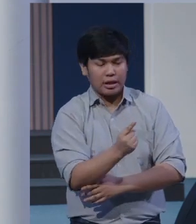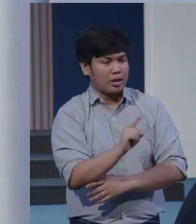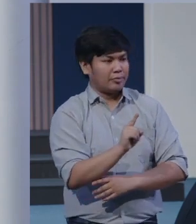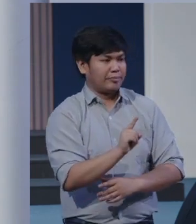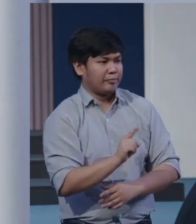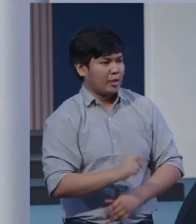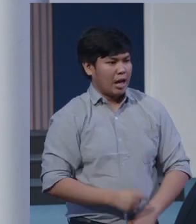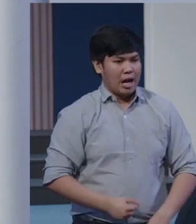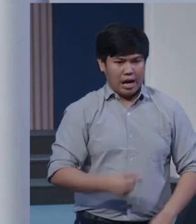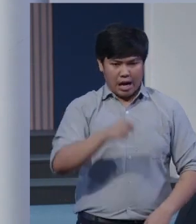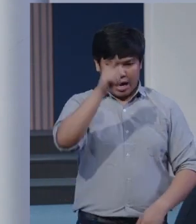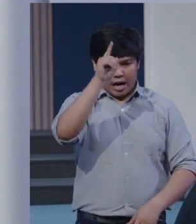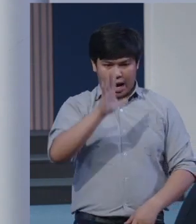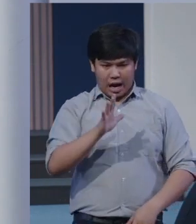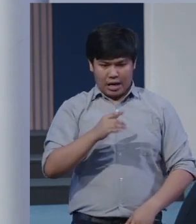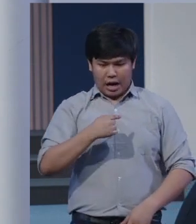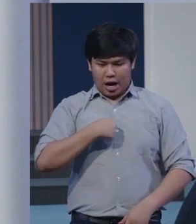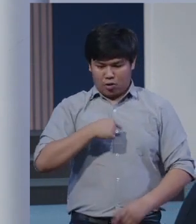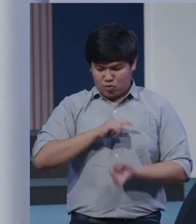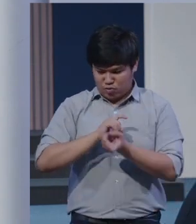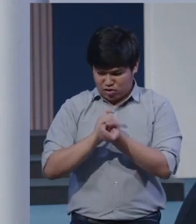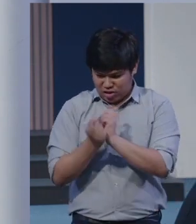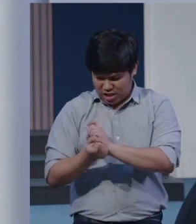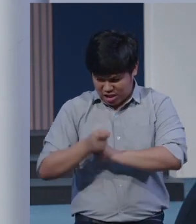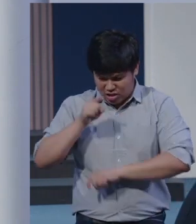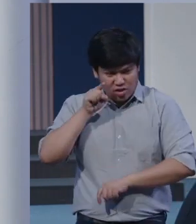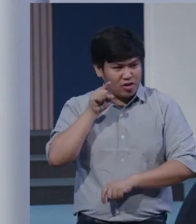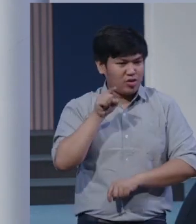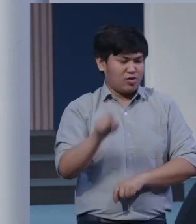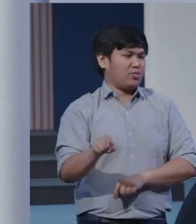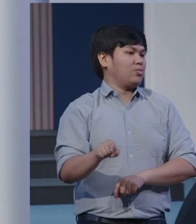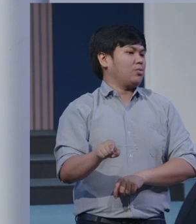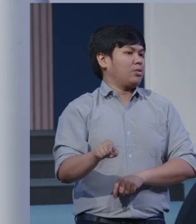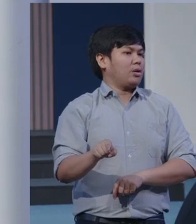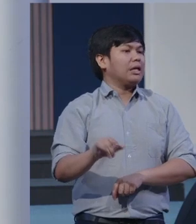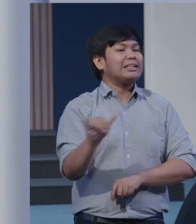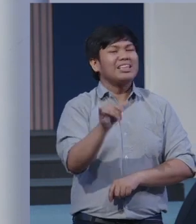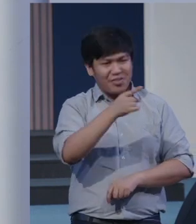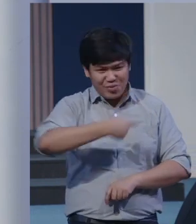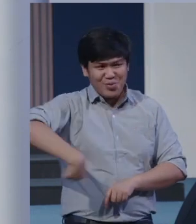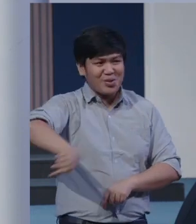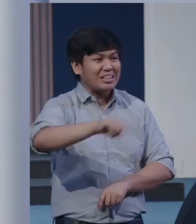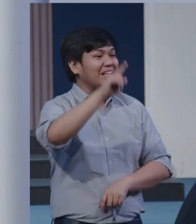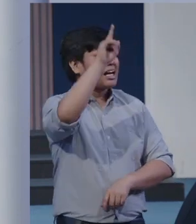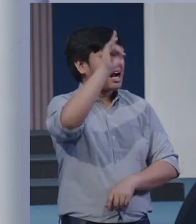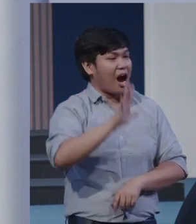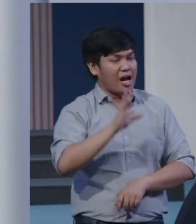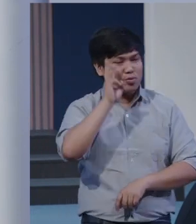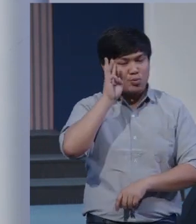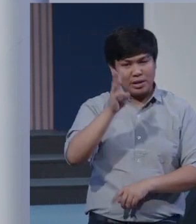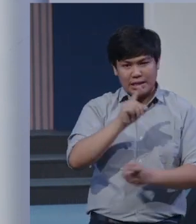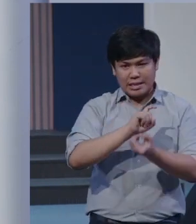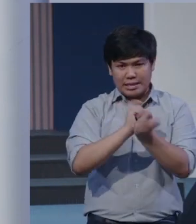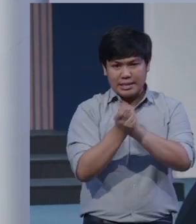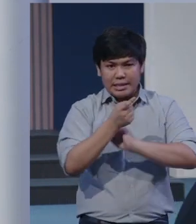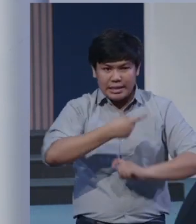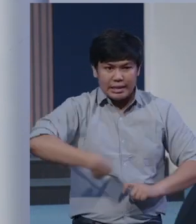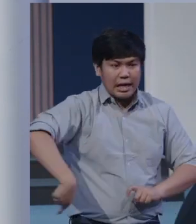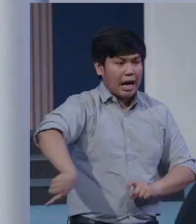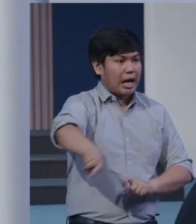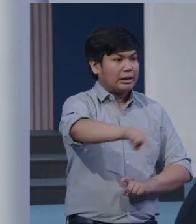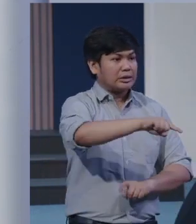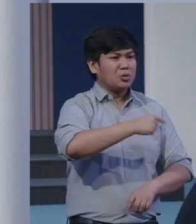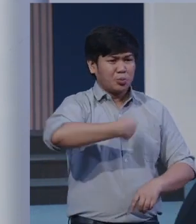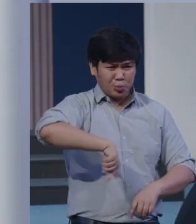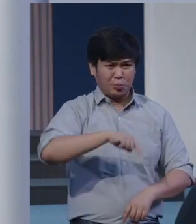Babaguhin ko kayo Kayo ay magbabagong buhay These are the things that you Do speak the truth to